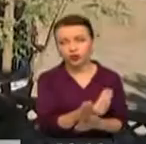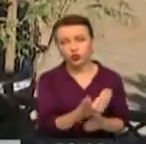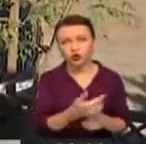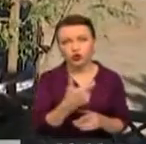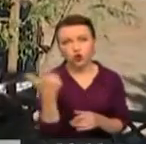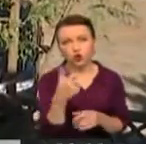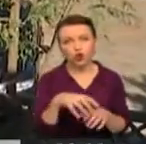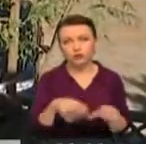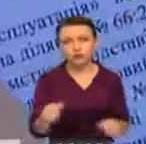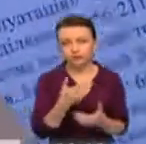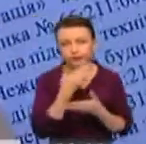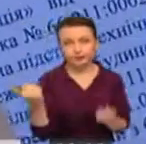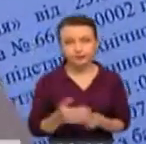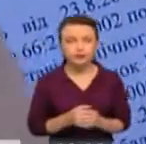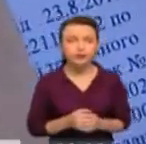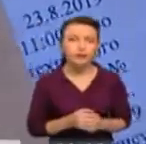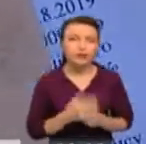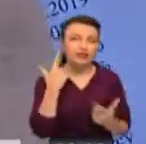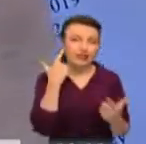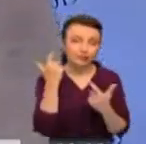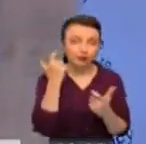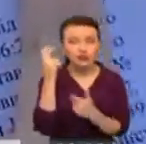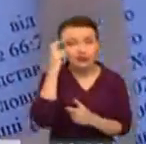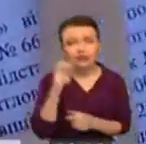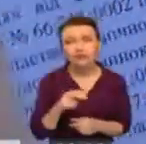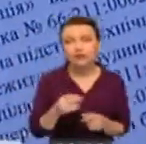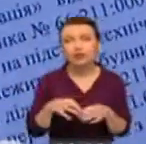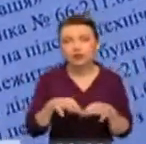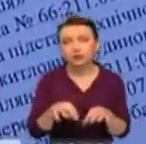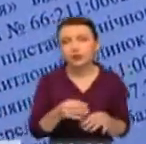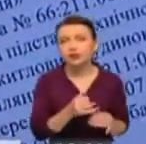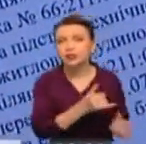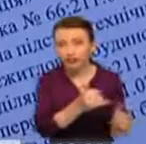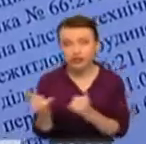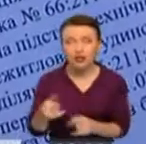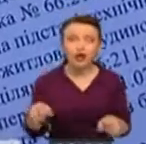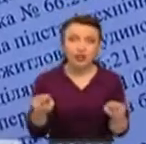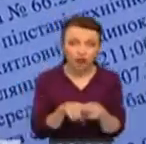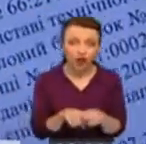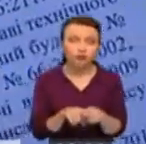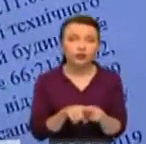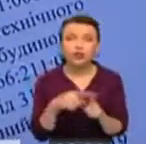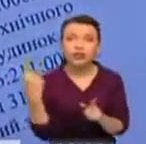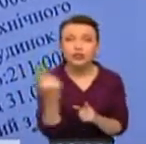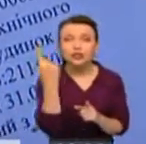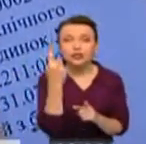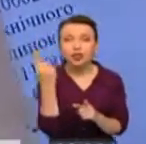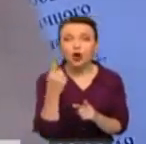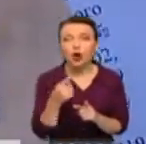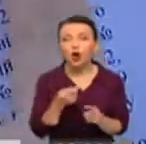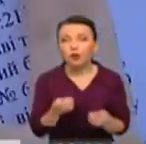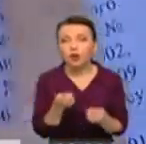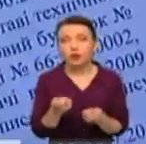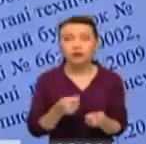За інформацією КП «Київтранспортсервіс», зазначеною в листі такому-то, який є єдиним оператором в